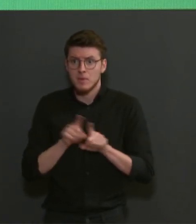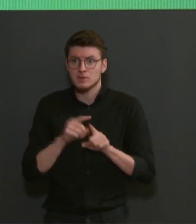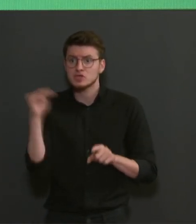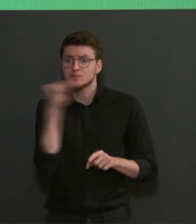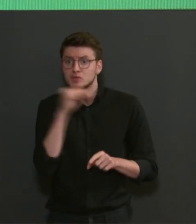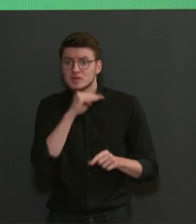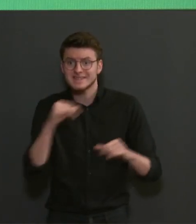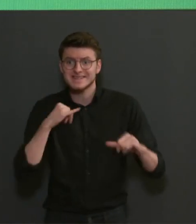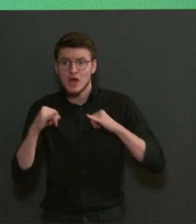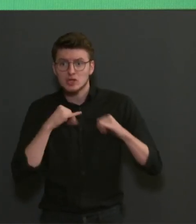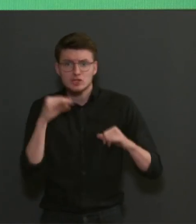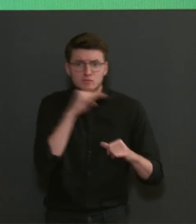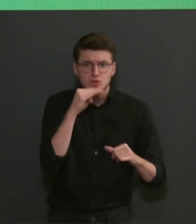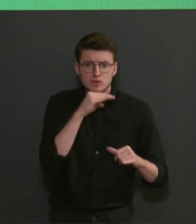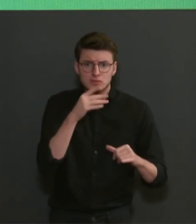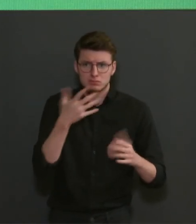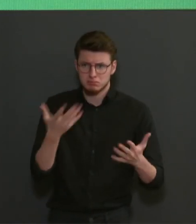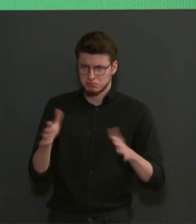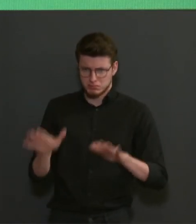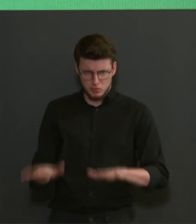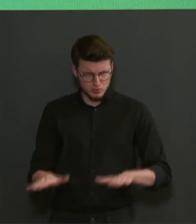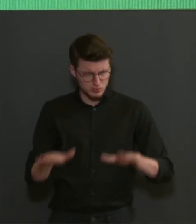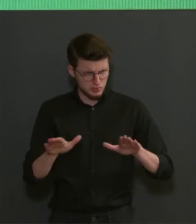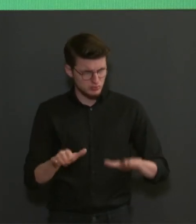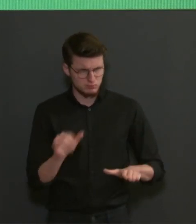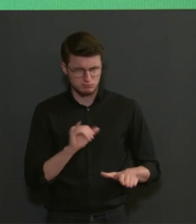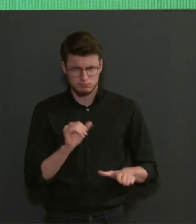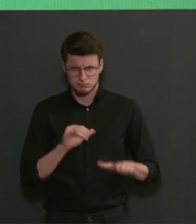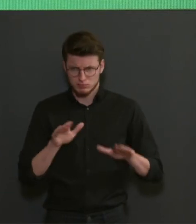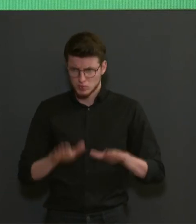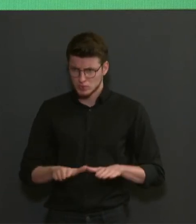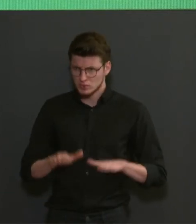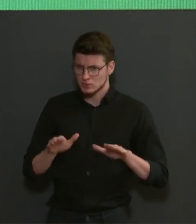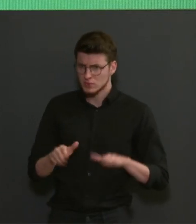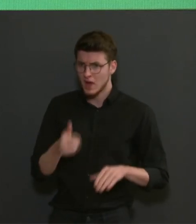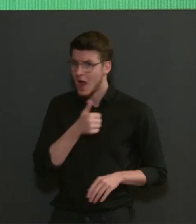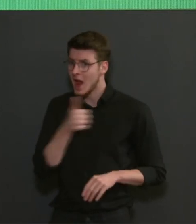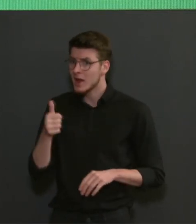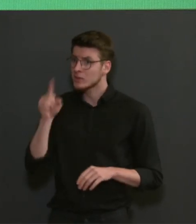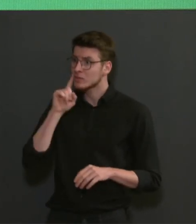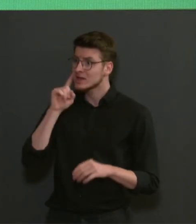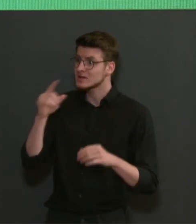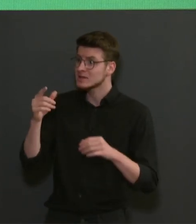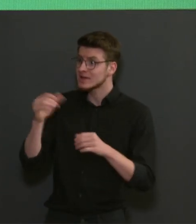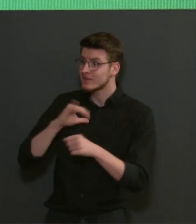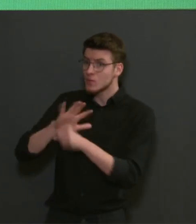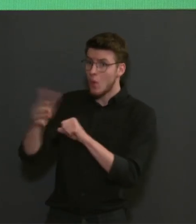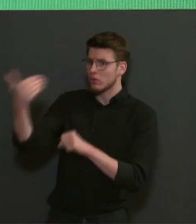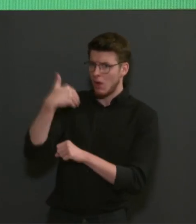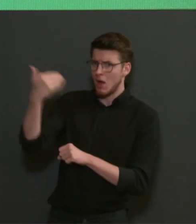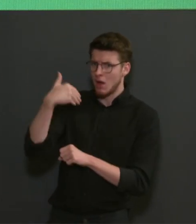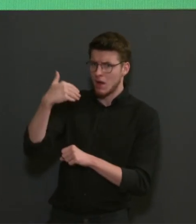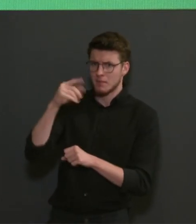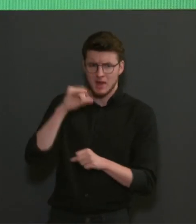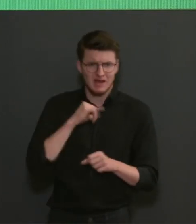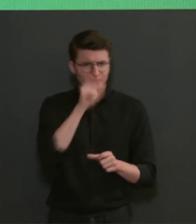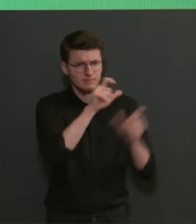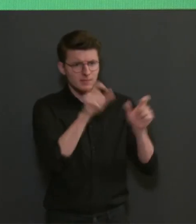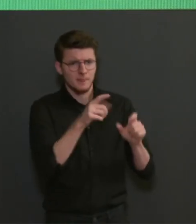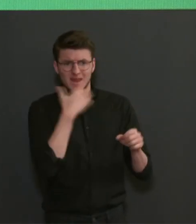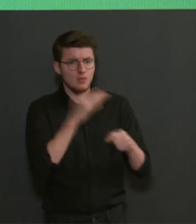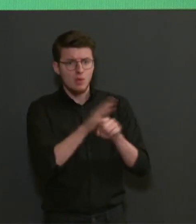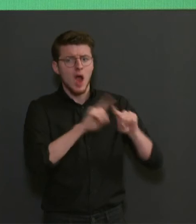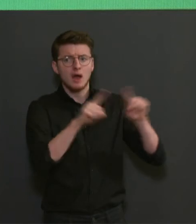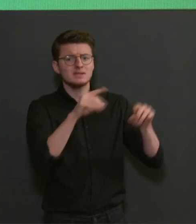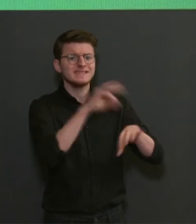ziekenhuizen voor wat betreft klachten die niets met COVID te maken hebben. Op de spoed lijkt het soms eerder